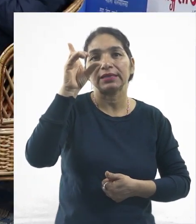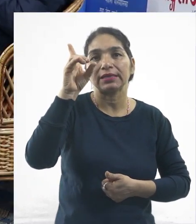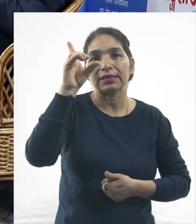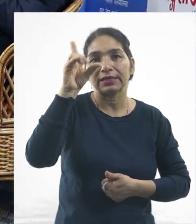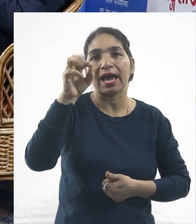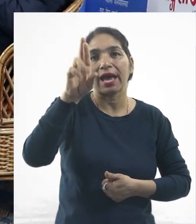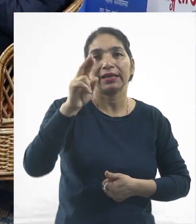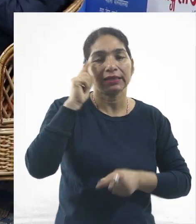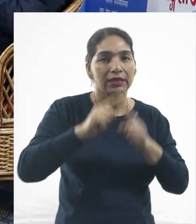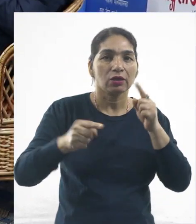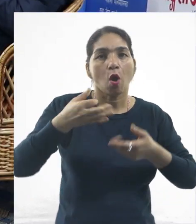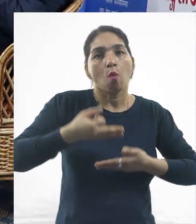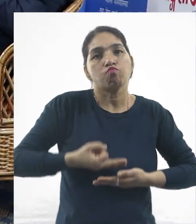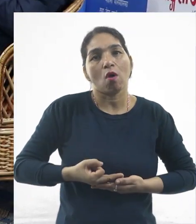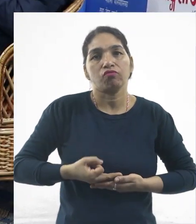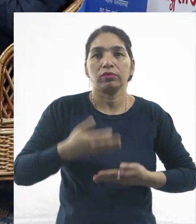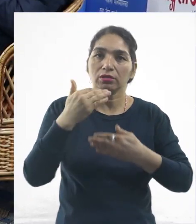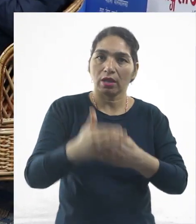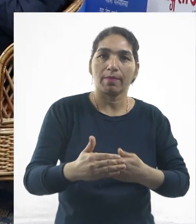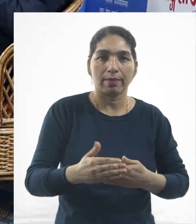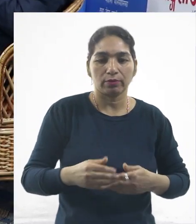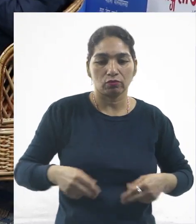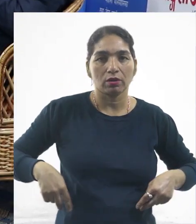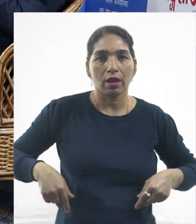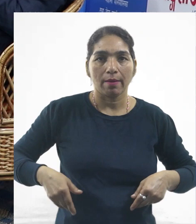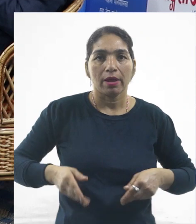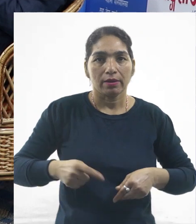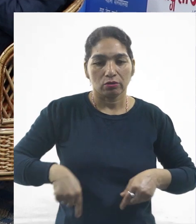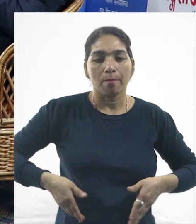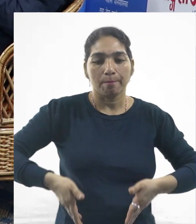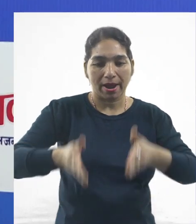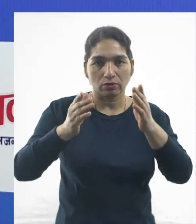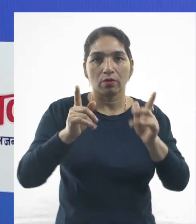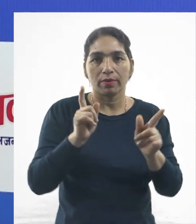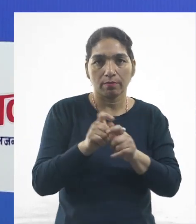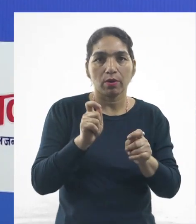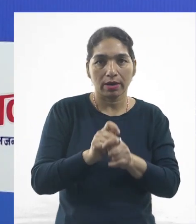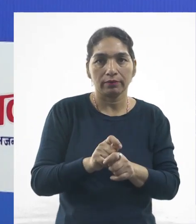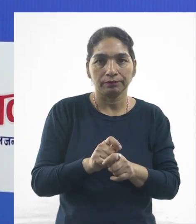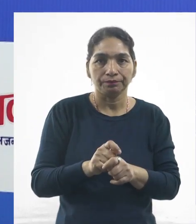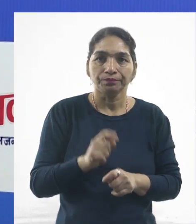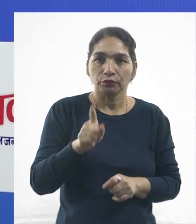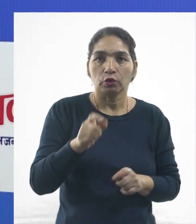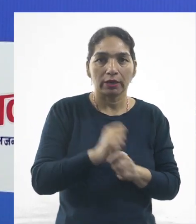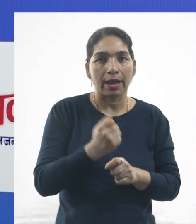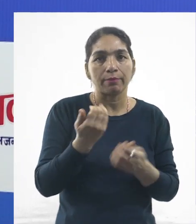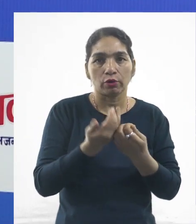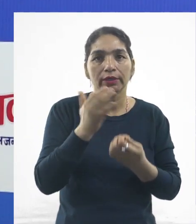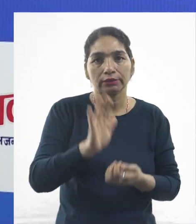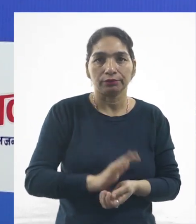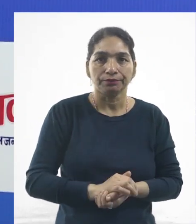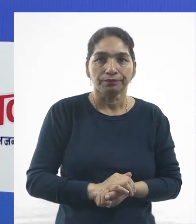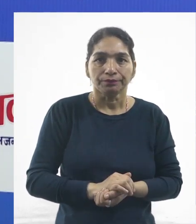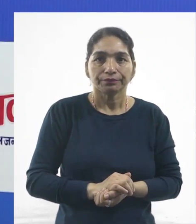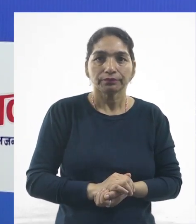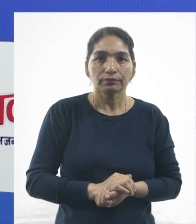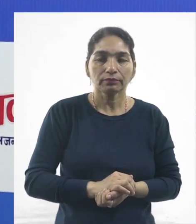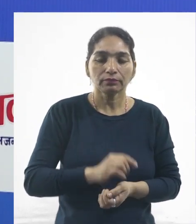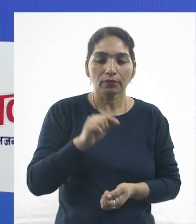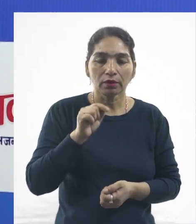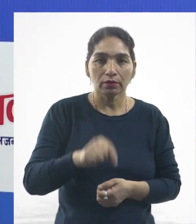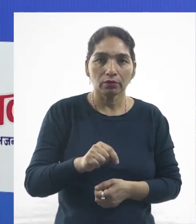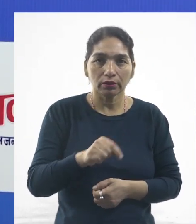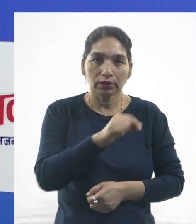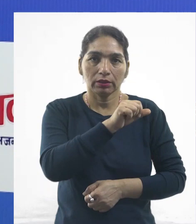बोर्डसम्म चाहिँ हामीले दुईतिर चाहिँ जुन फुटफाटमा हामीले त्यो काम पनि गरेको छौँ, त्यो काम पनि गरेको छौँ। यहाँहरूको